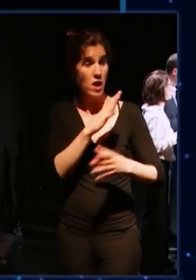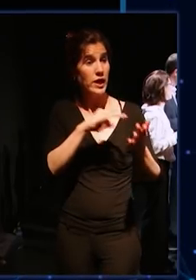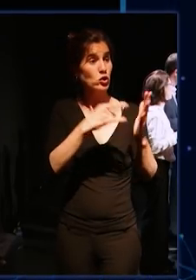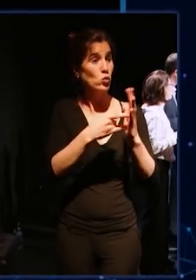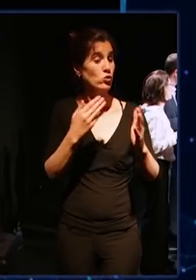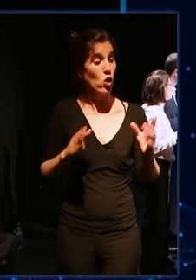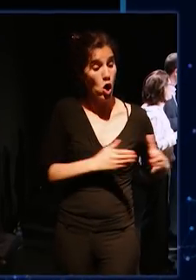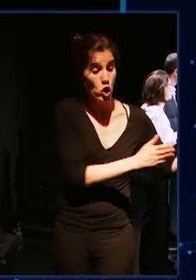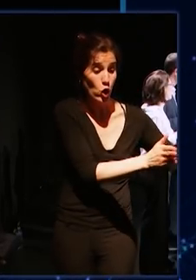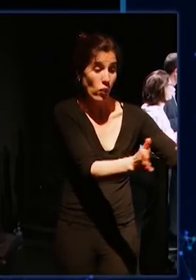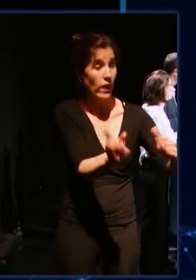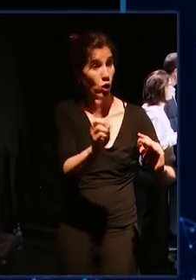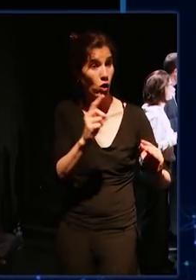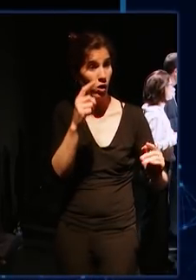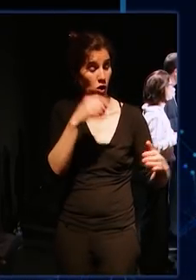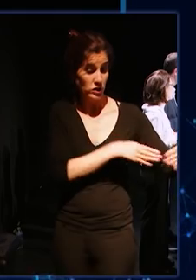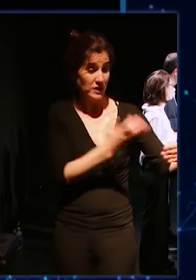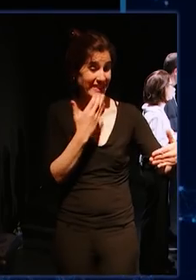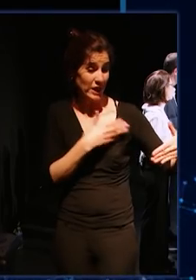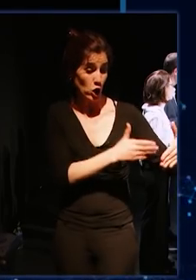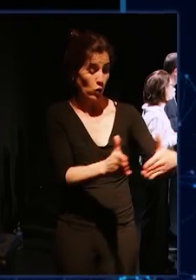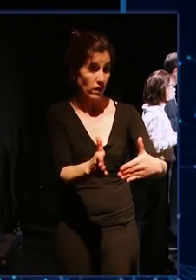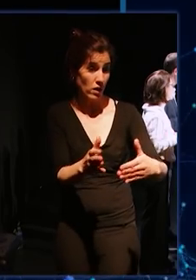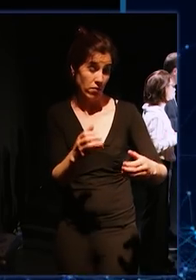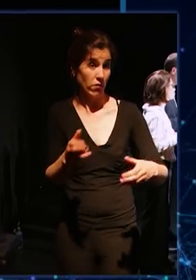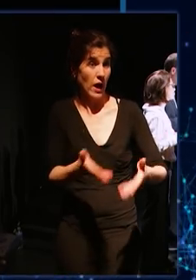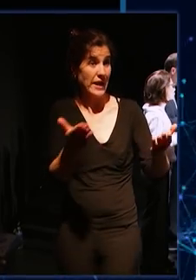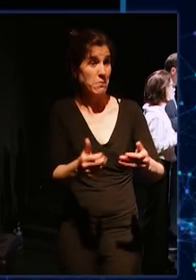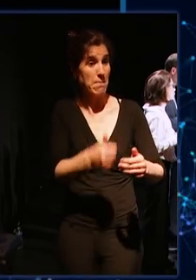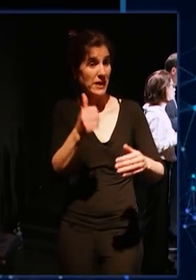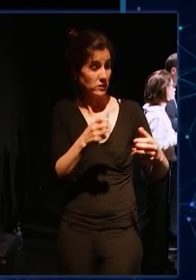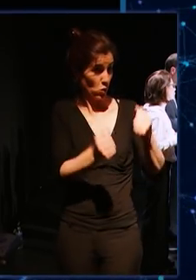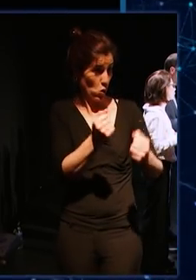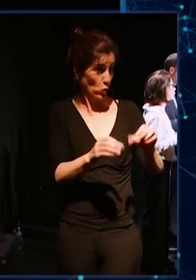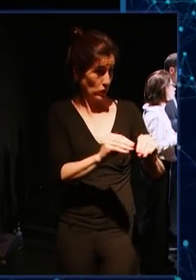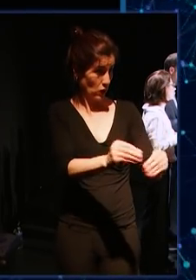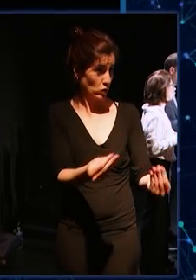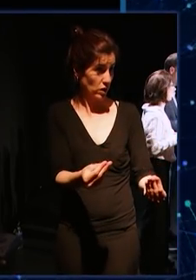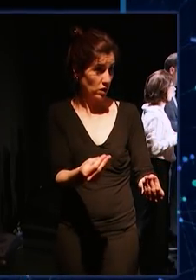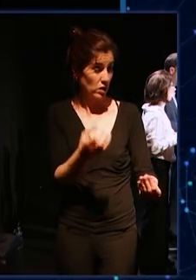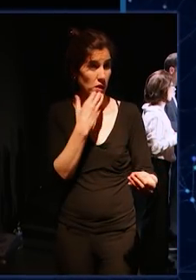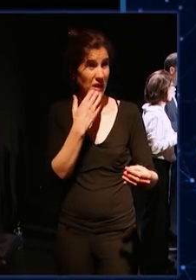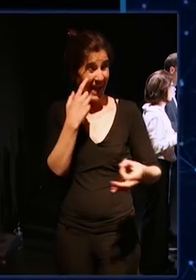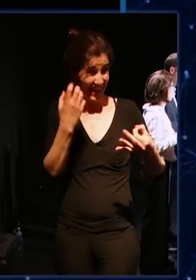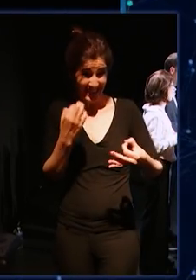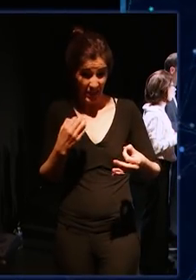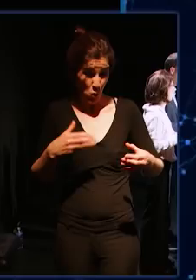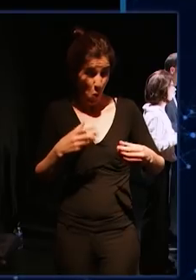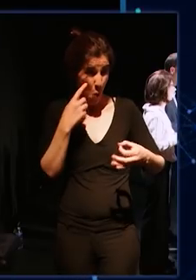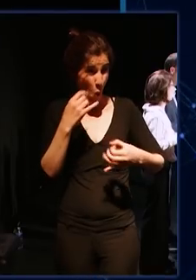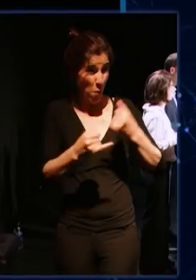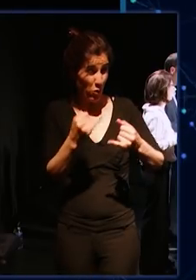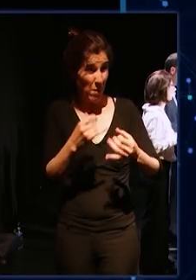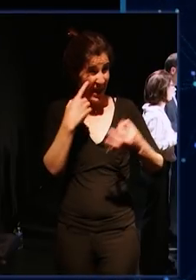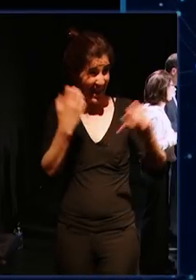cotxe. Els cotxes que venen de Cànoves i que passen per Cardedeu no hi ha un problema real de trànsit. On pot haver un problema real de